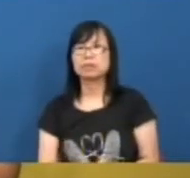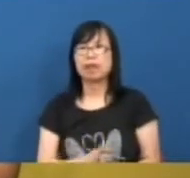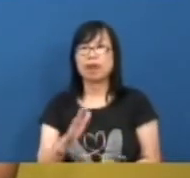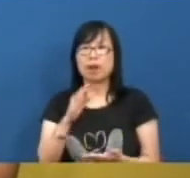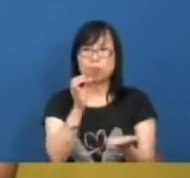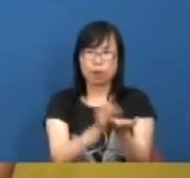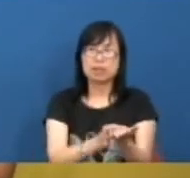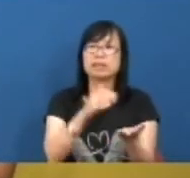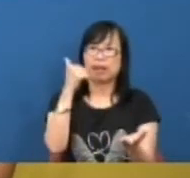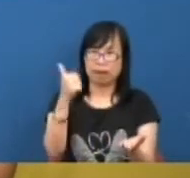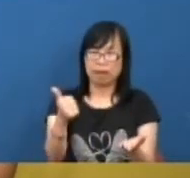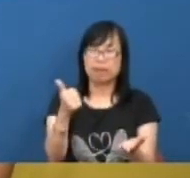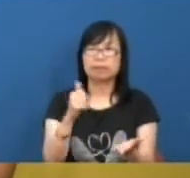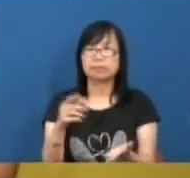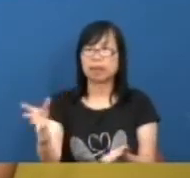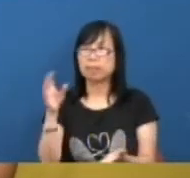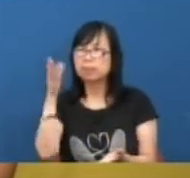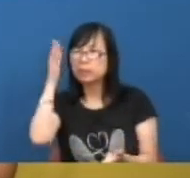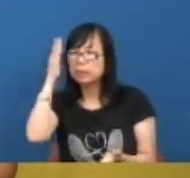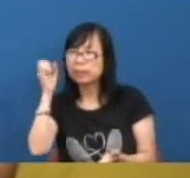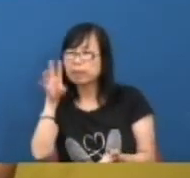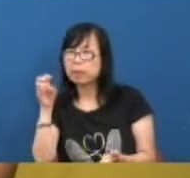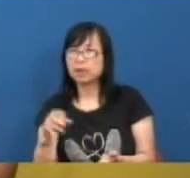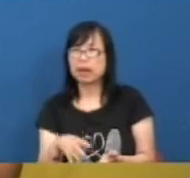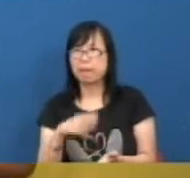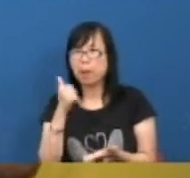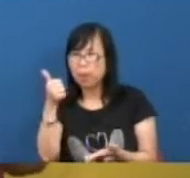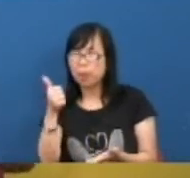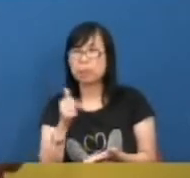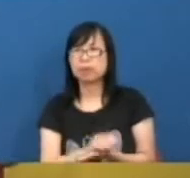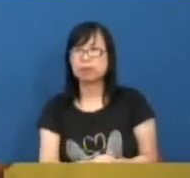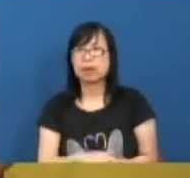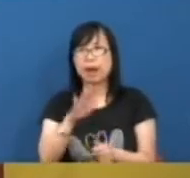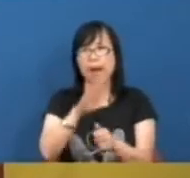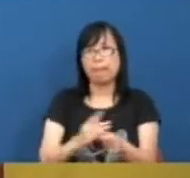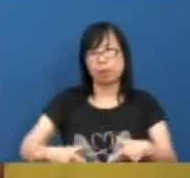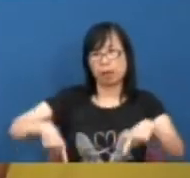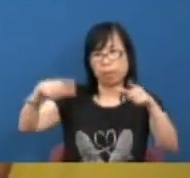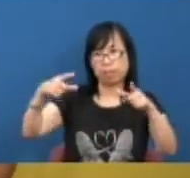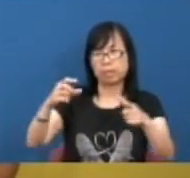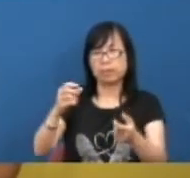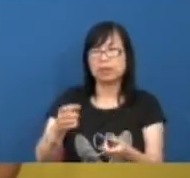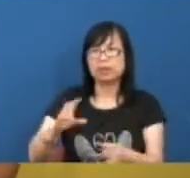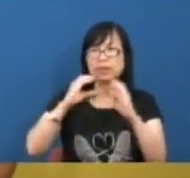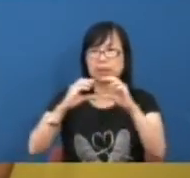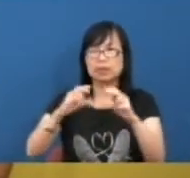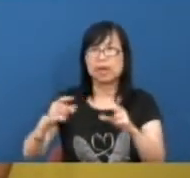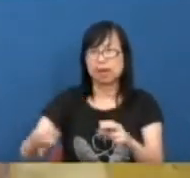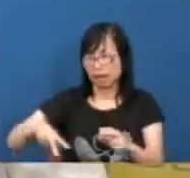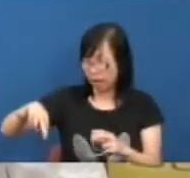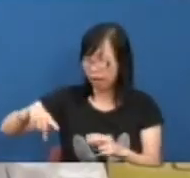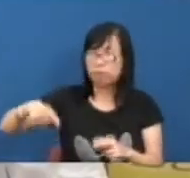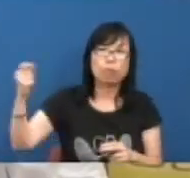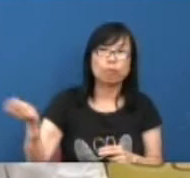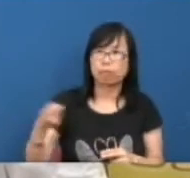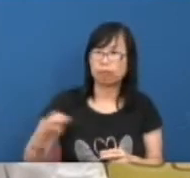位置啊！頭先阿 Chris 你問我係唔係優質位置咧？喺寶林地鐵站側邊。 哦。 行路3分鐘。 都好過好多嗰